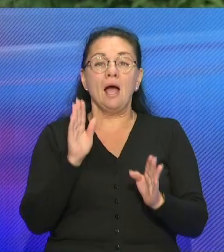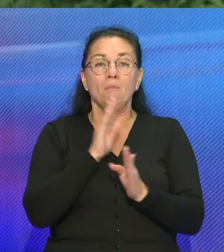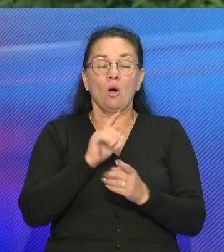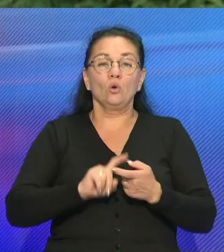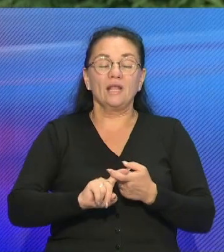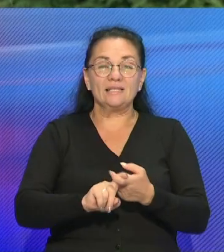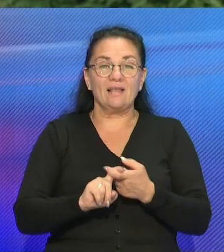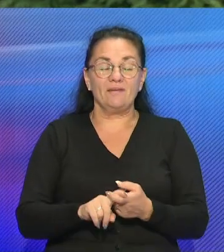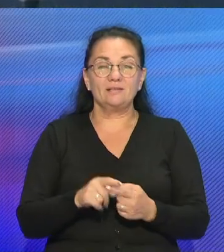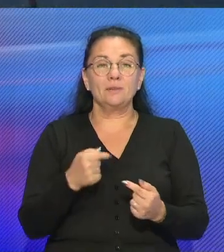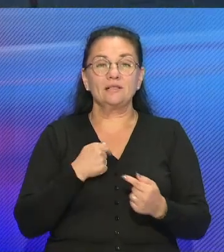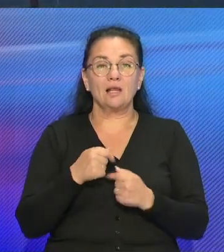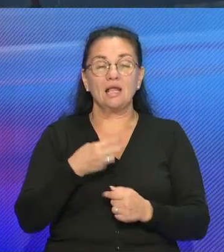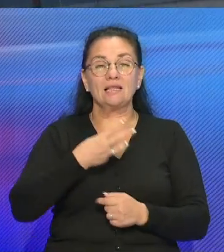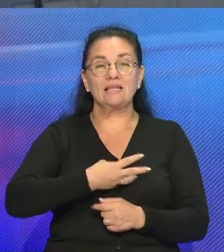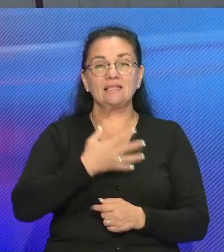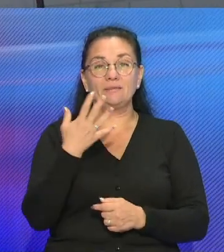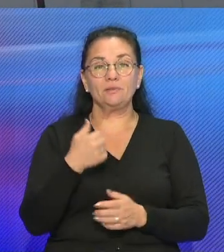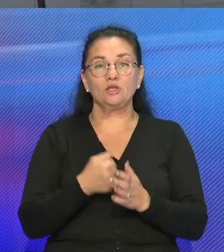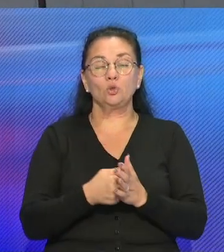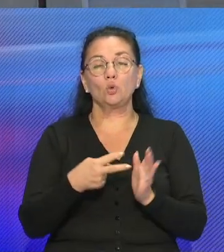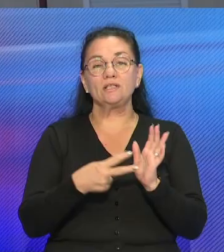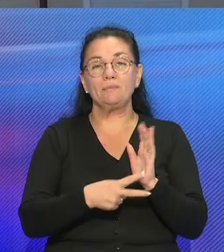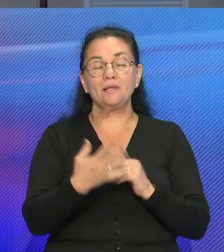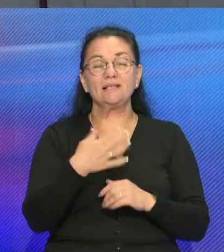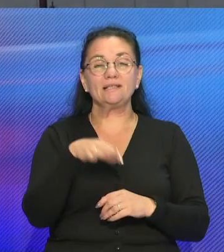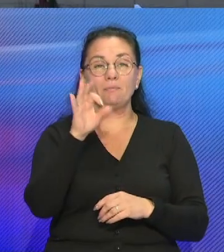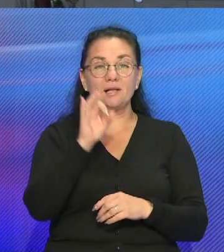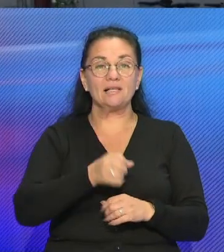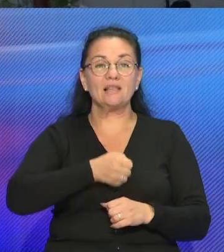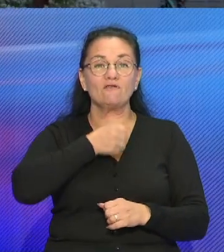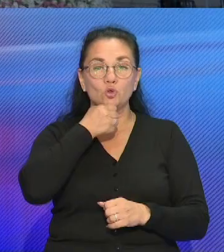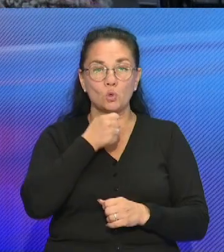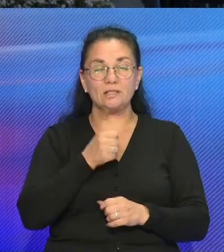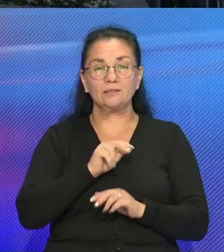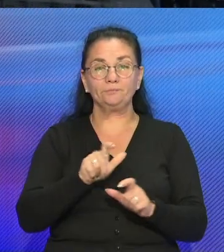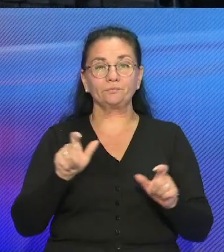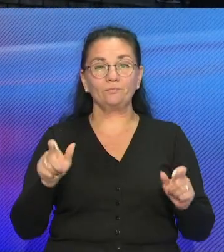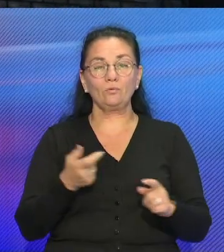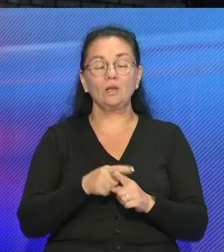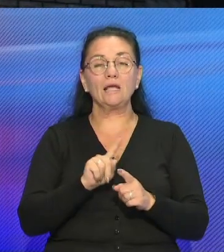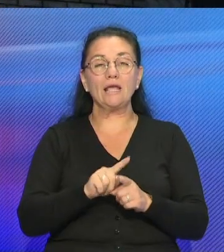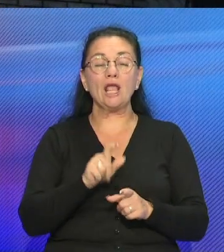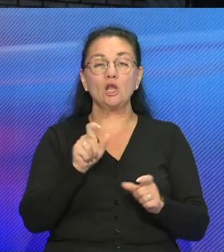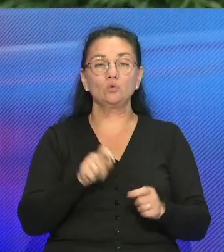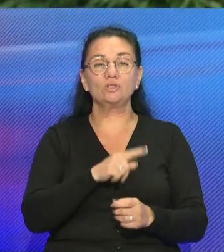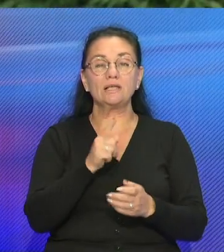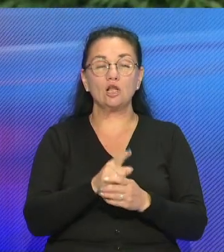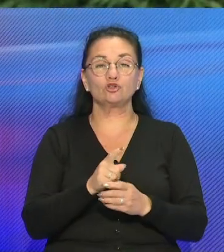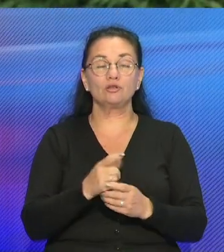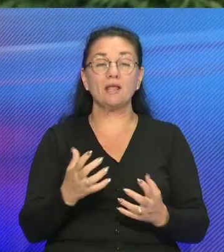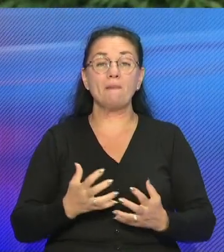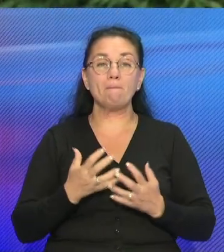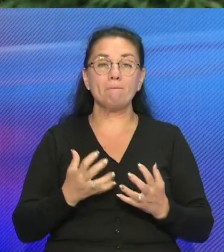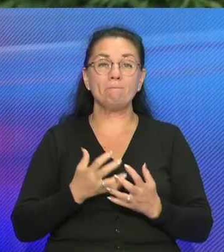по разным данным от 35 до 75% взрослого населения. Мы метеочувствительные люди должны бережно относиться к